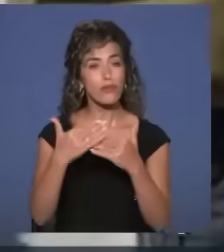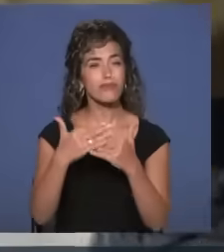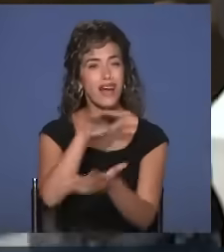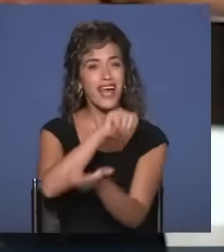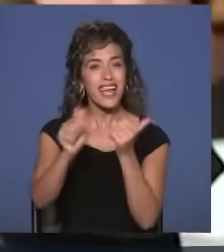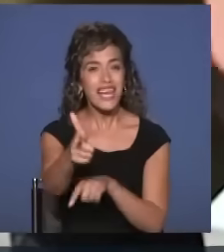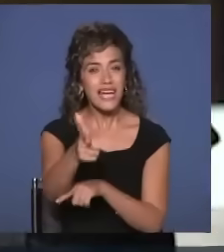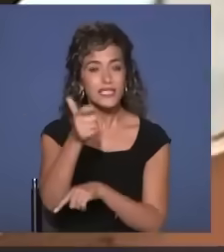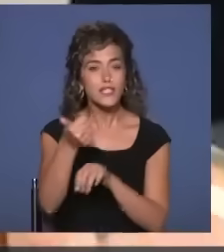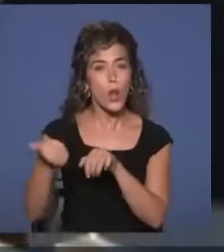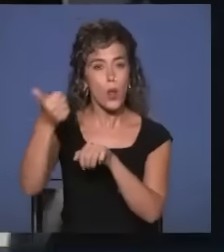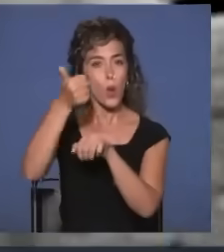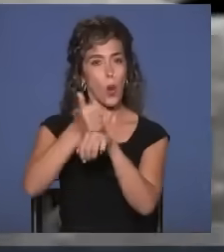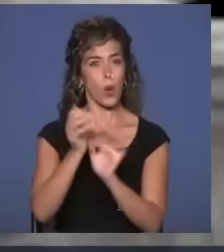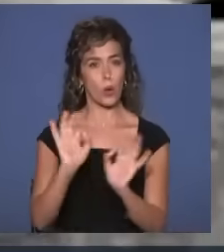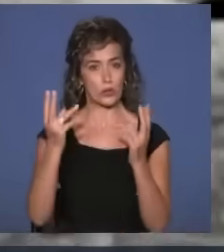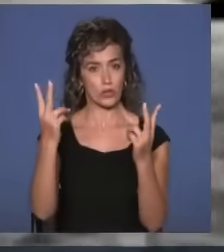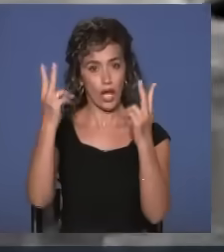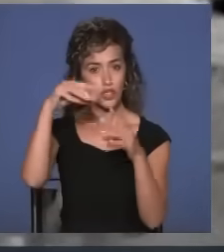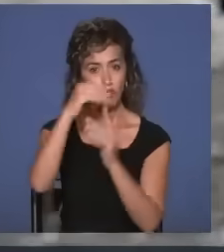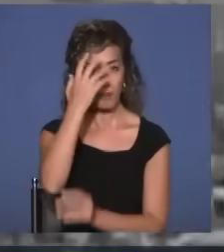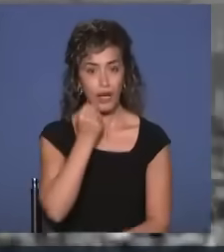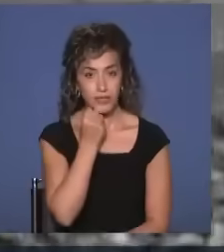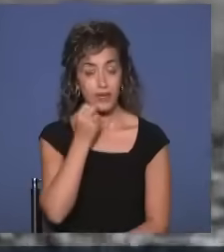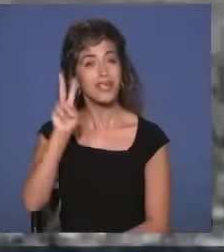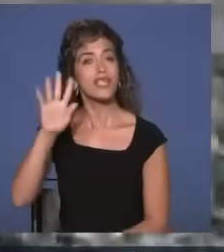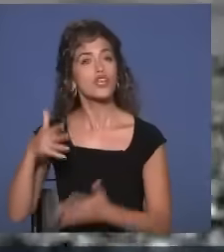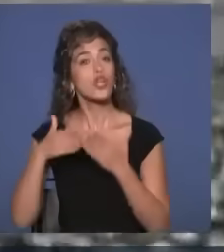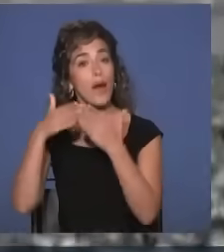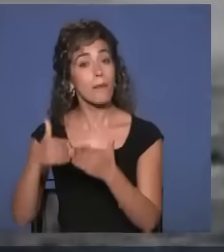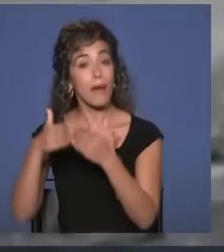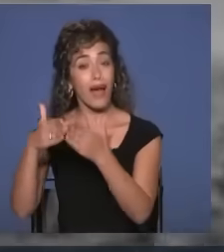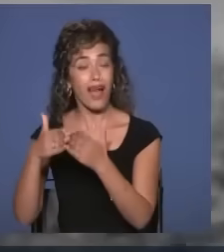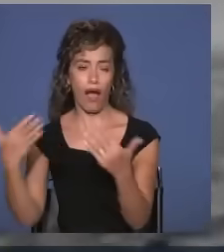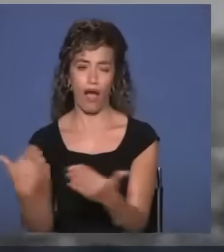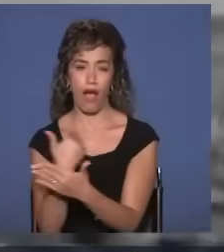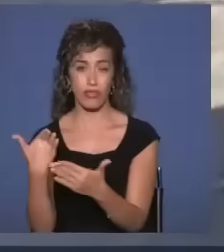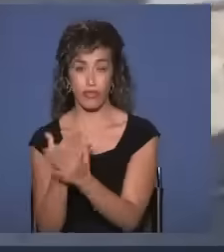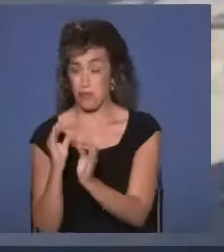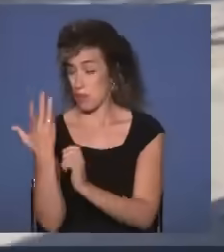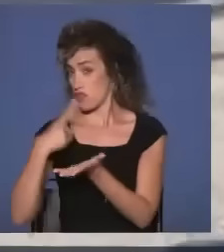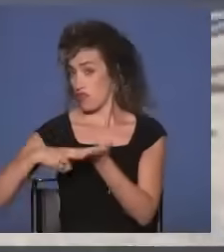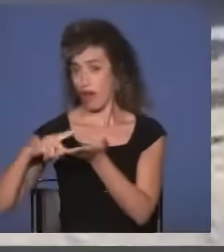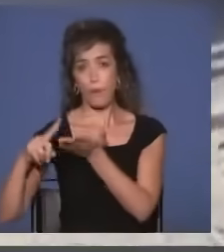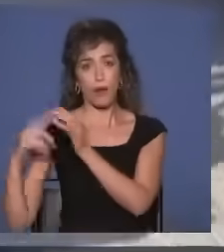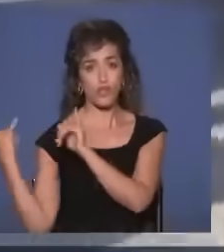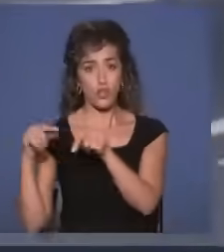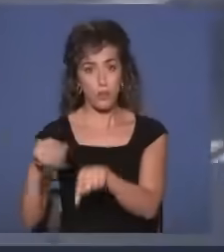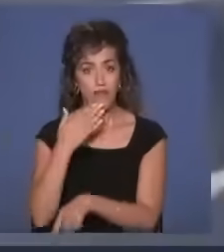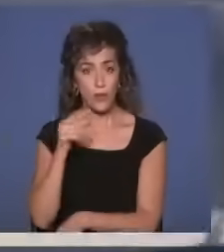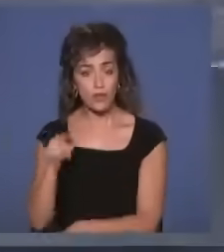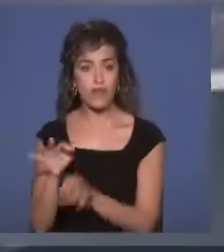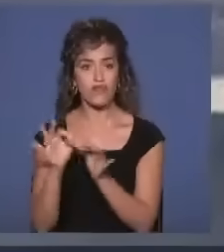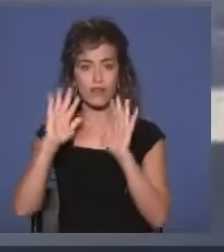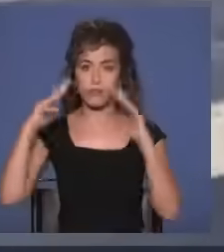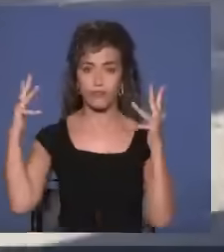בחמאס. חיל הים תקף באמצעות ספינות הטילים החדשות צהר 6 שנכנסו לכשירות רק בחודשים האחרונים. ישראל